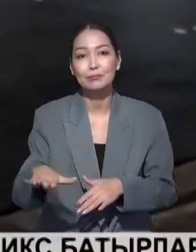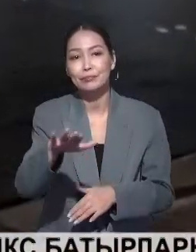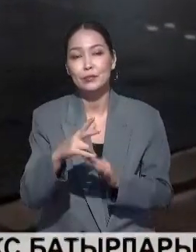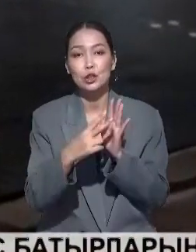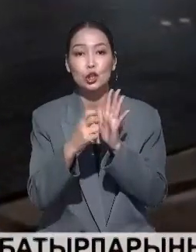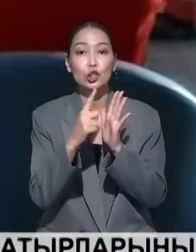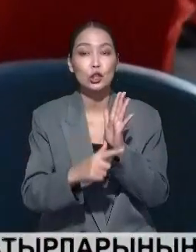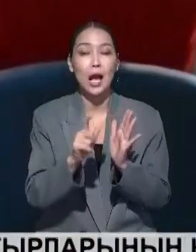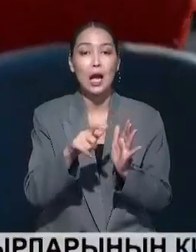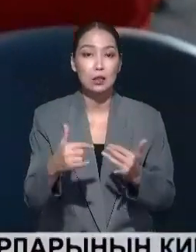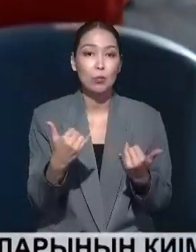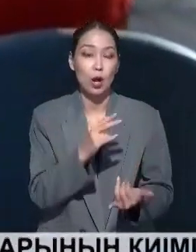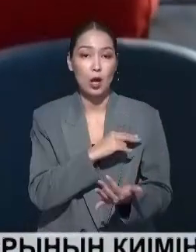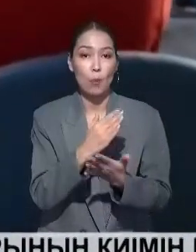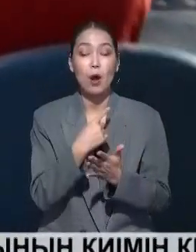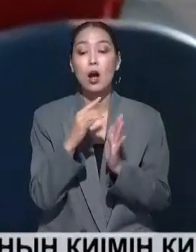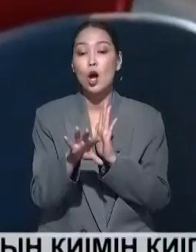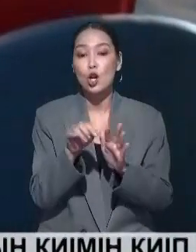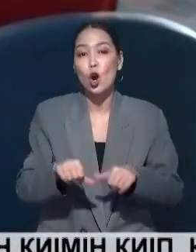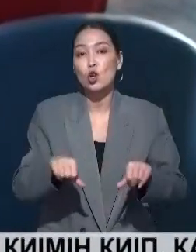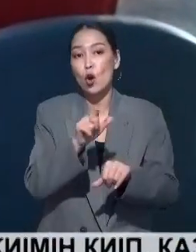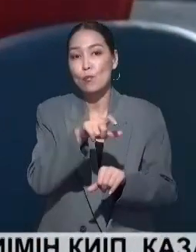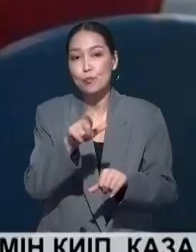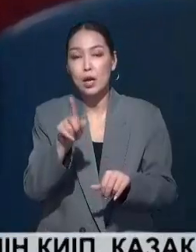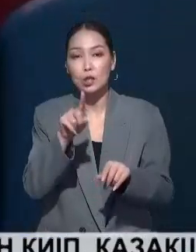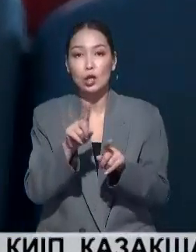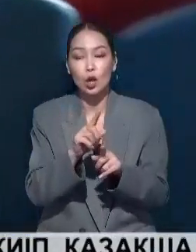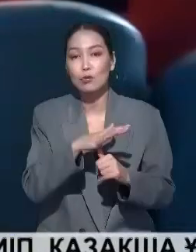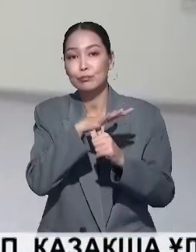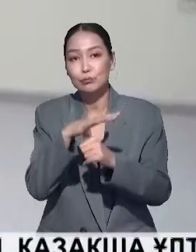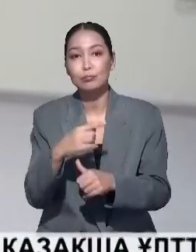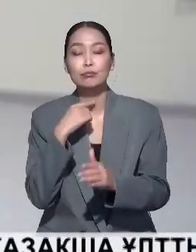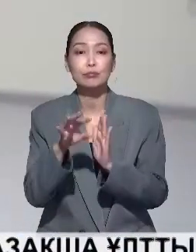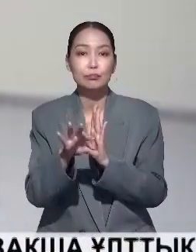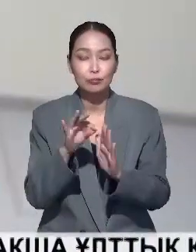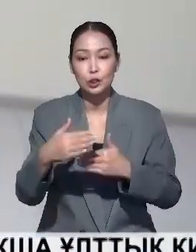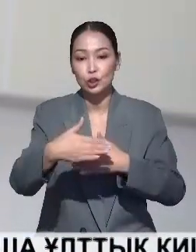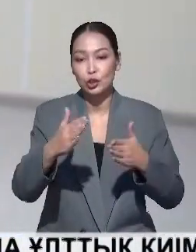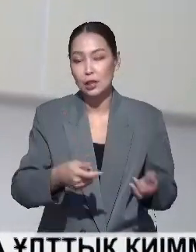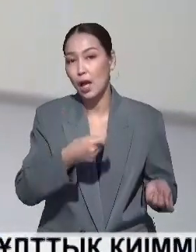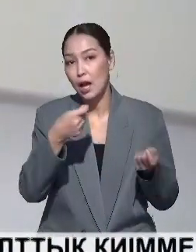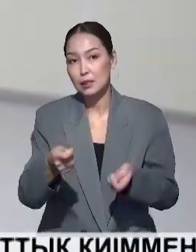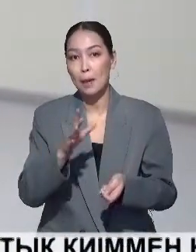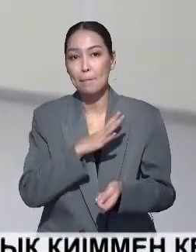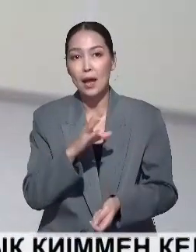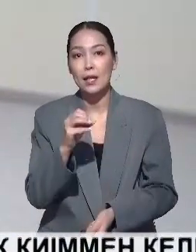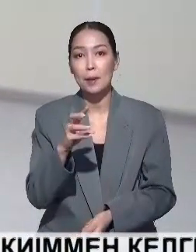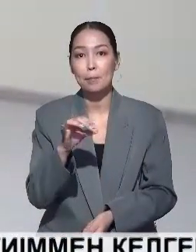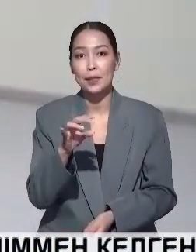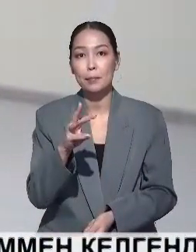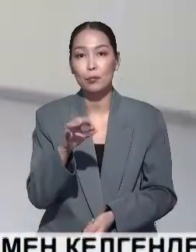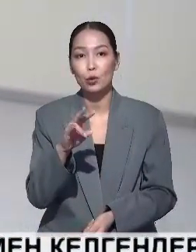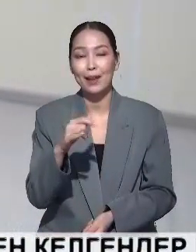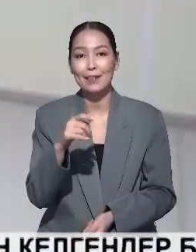адам жұмыс істеп жатыр. Референдум комиссия мүшелері тікұшақпен дауыс беру жәшігін апарды. Бұдан бөлек Ембі мұнайгаз компаниясының